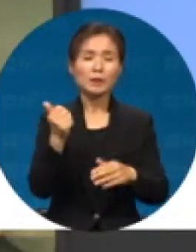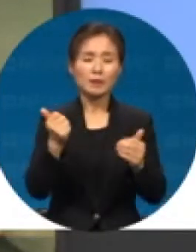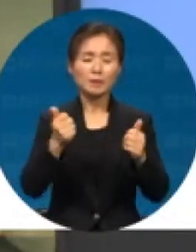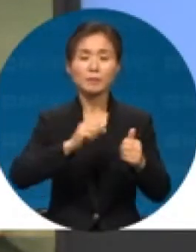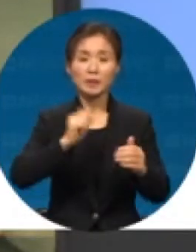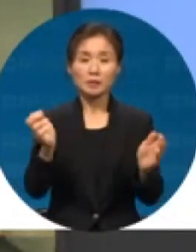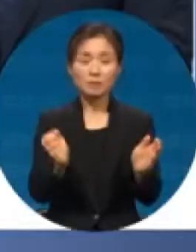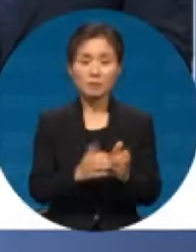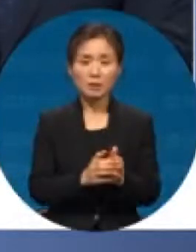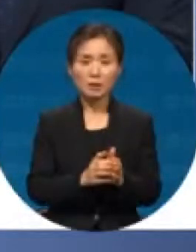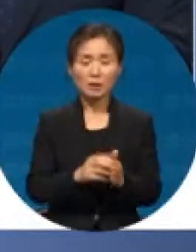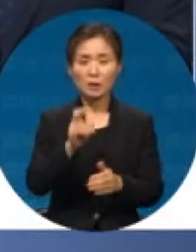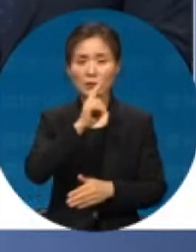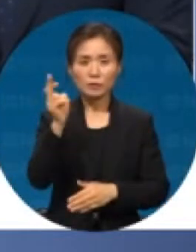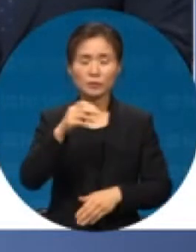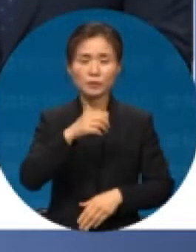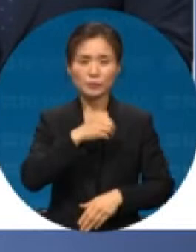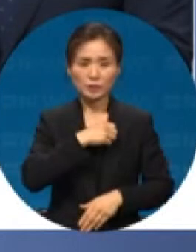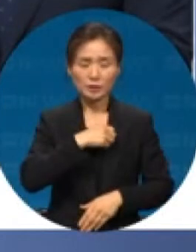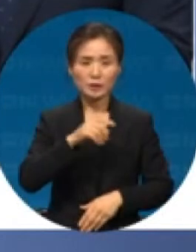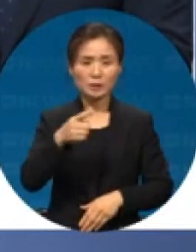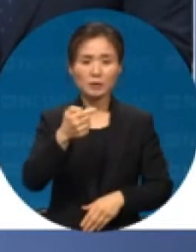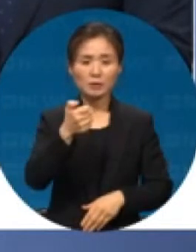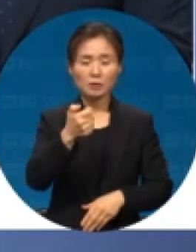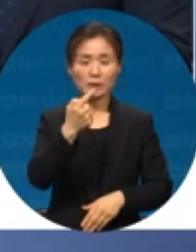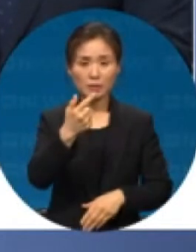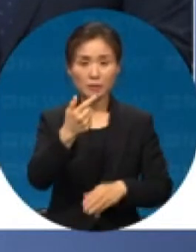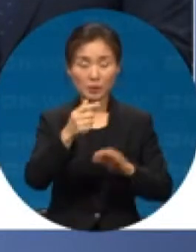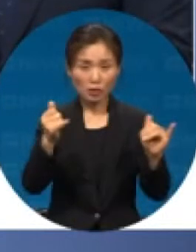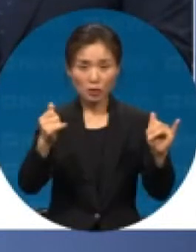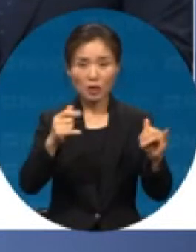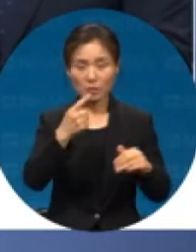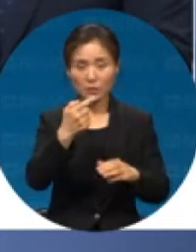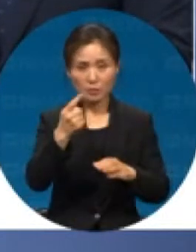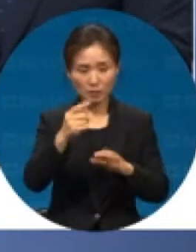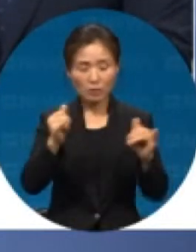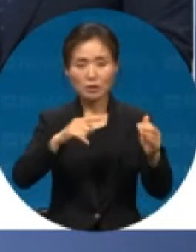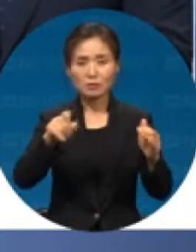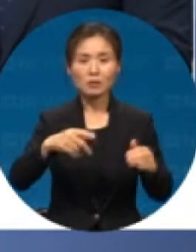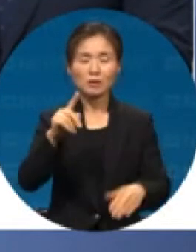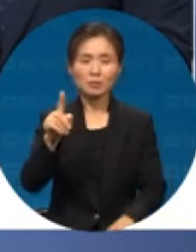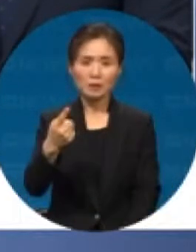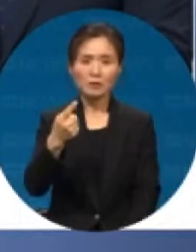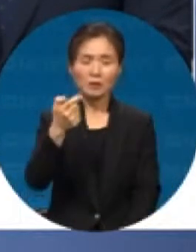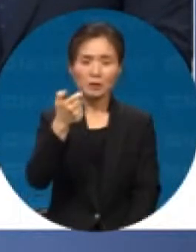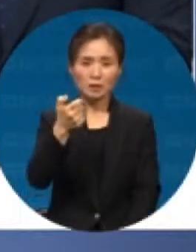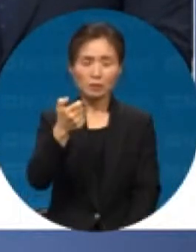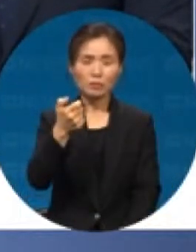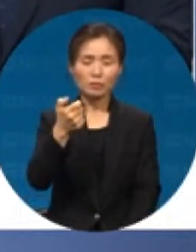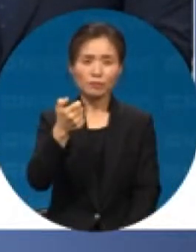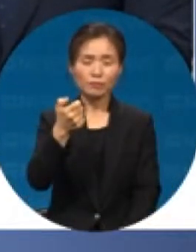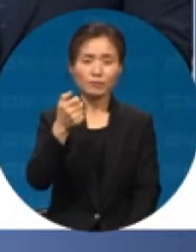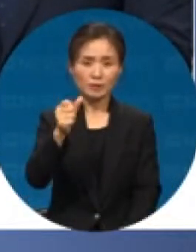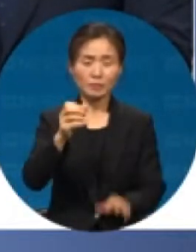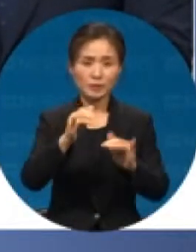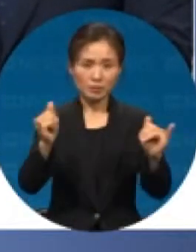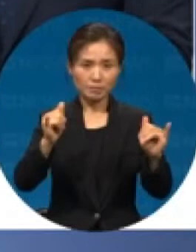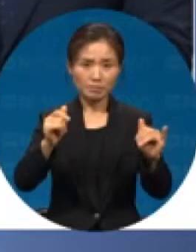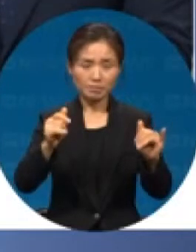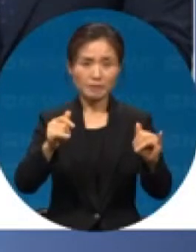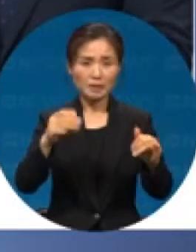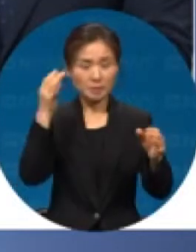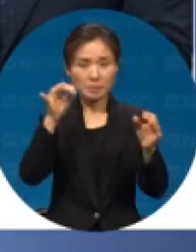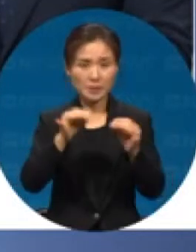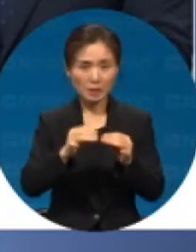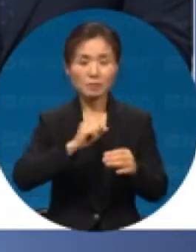오늘 우 자 적용 200 61명 중 100 60 5명의 찬송을 받아서 법안이 가결 됐는데요 국가 교육위원 에는 대학입시